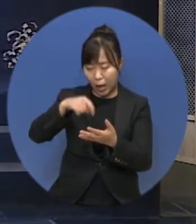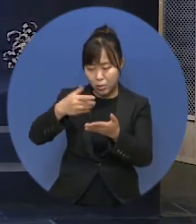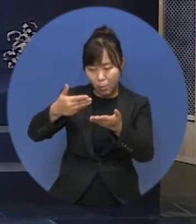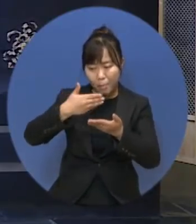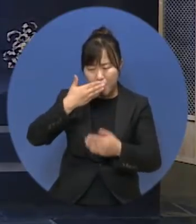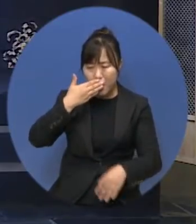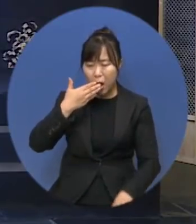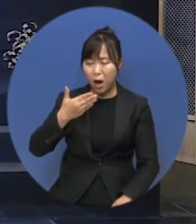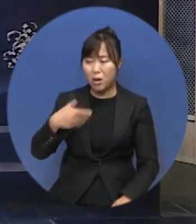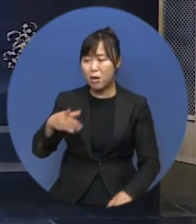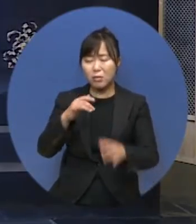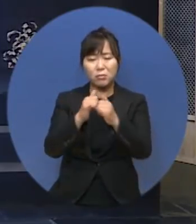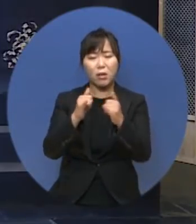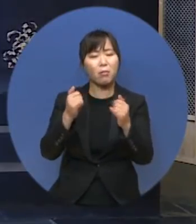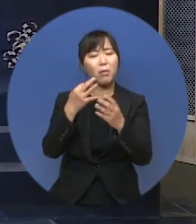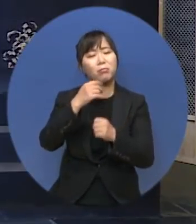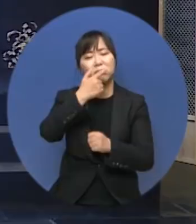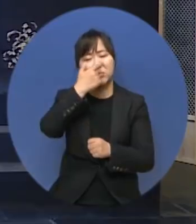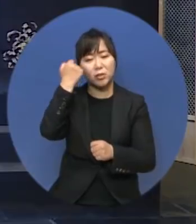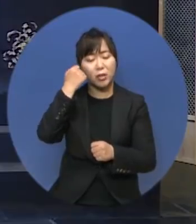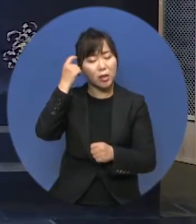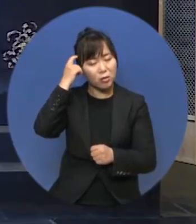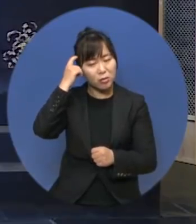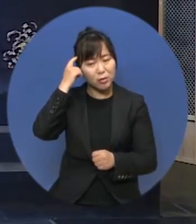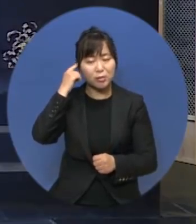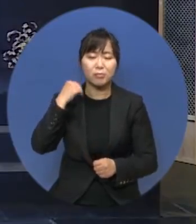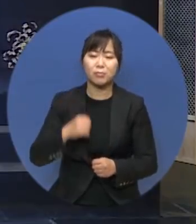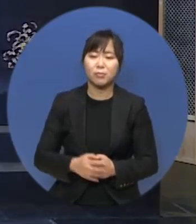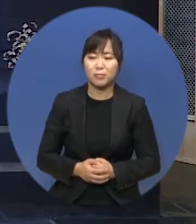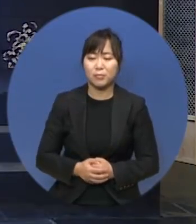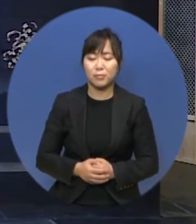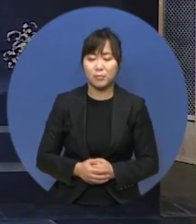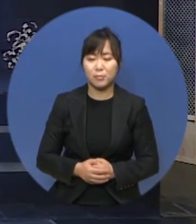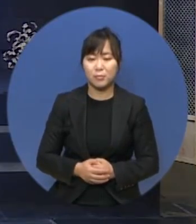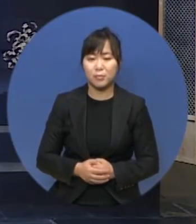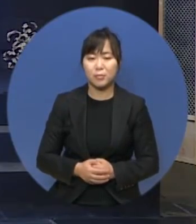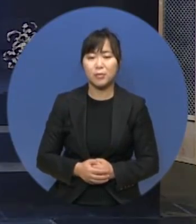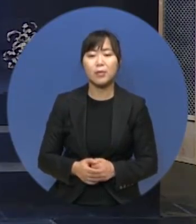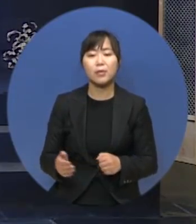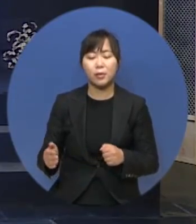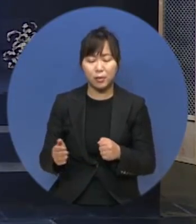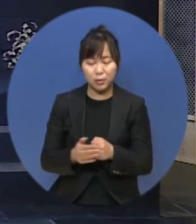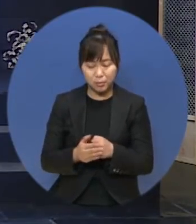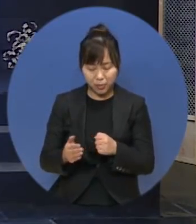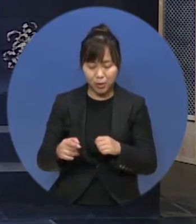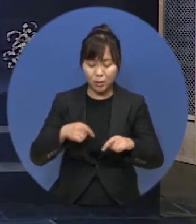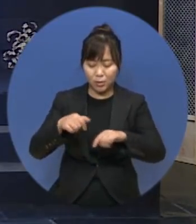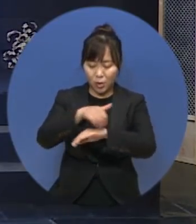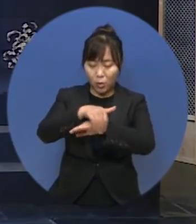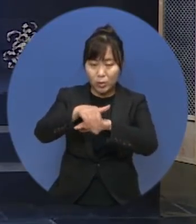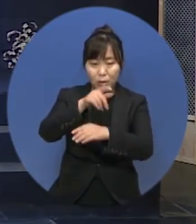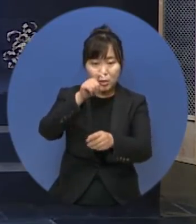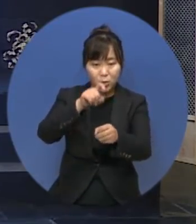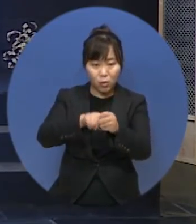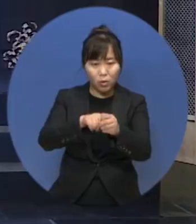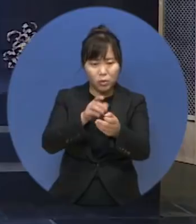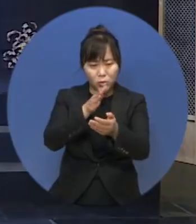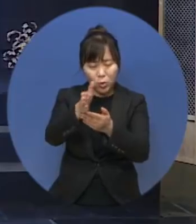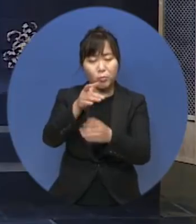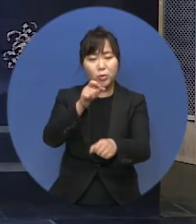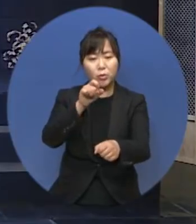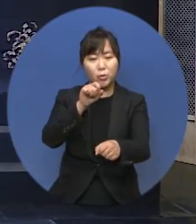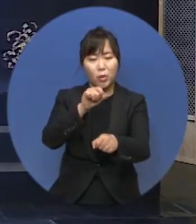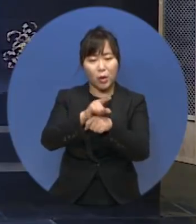있는 인력이 굉장히 부족하다고 인식하고 있습니다. 따라서 정책적으로 전문화된 예술 교육